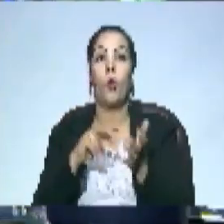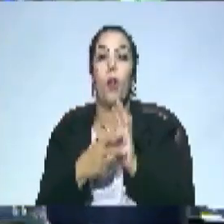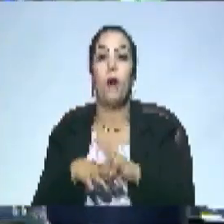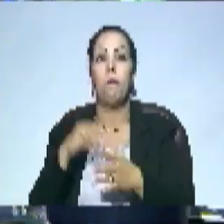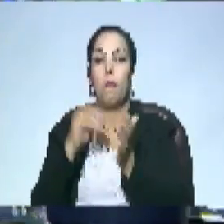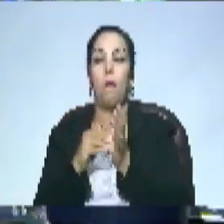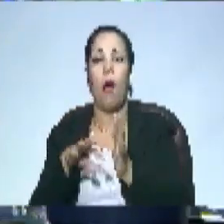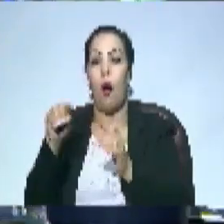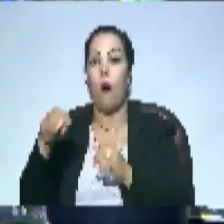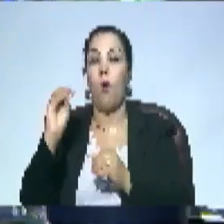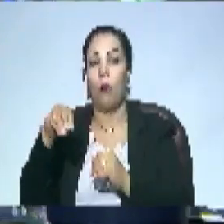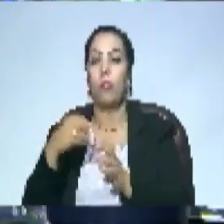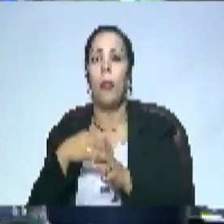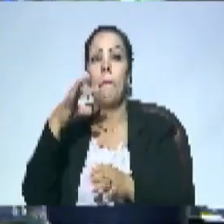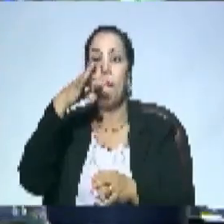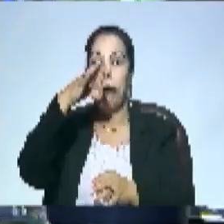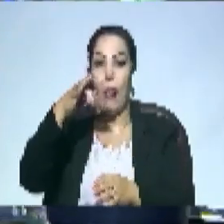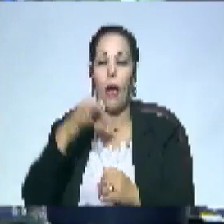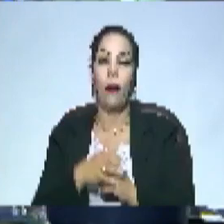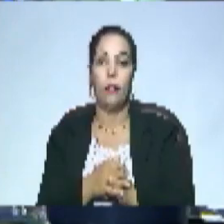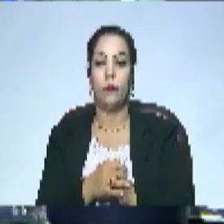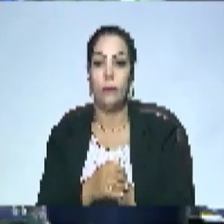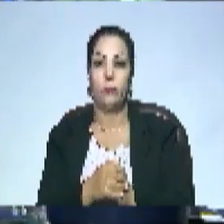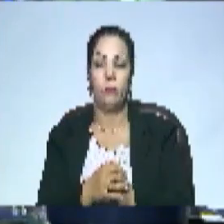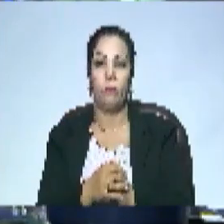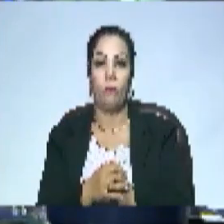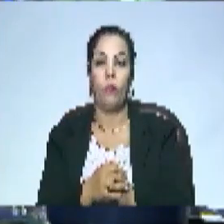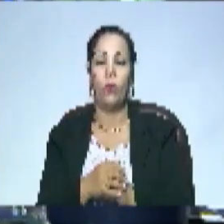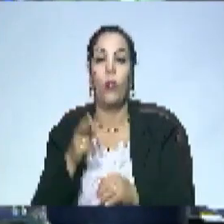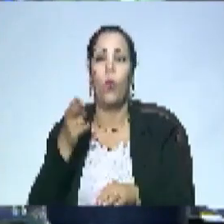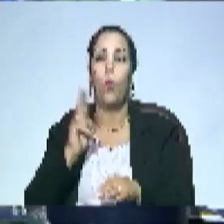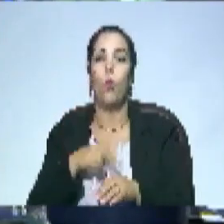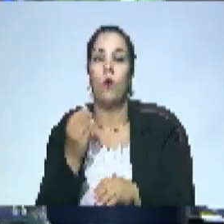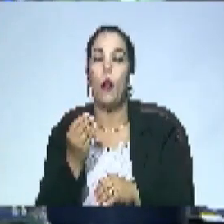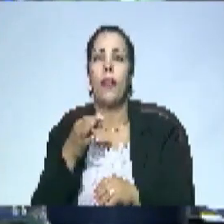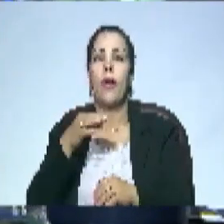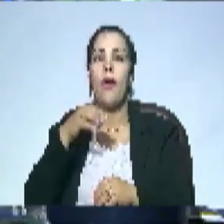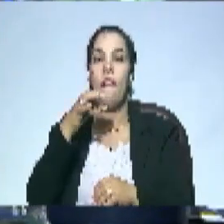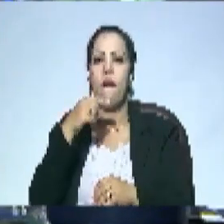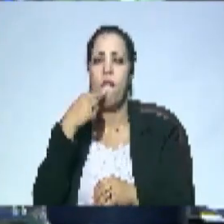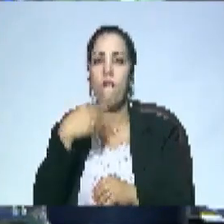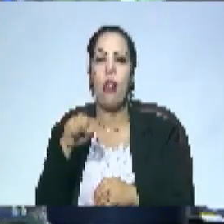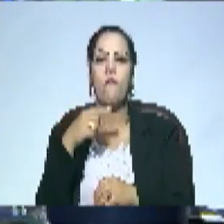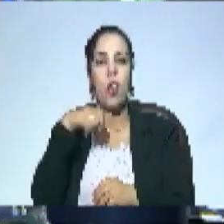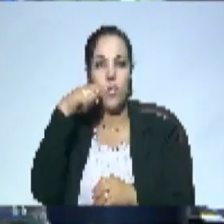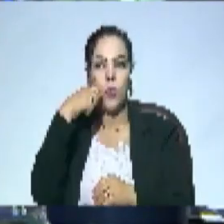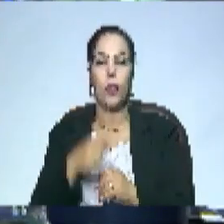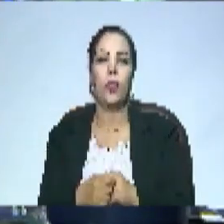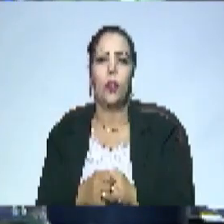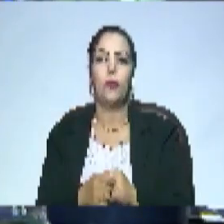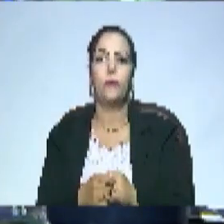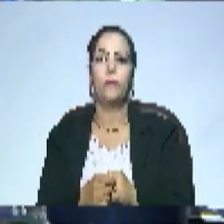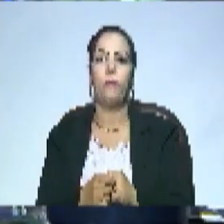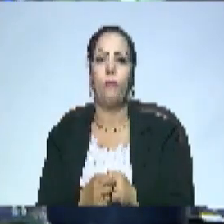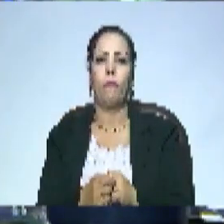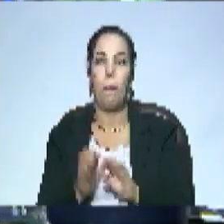هنا الاول شوية ملح وشوية فلفل اسمر فقط لا غير